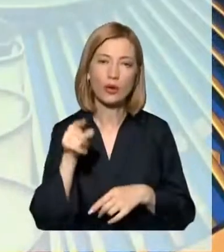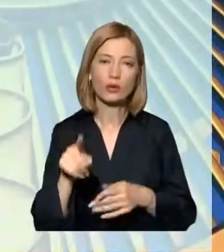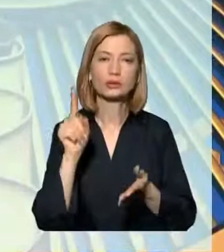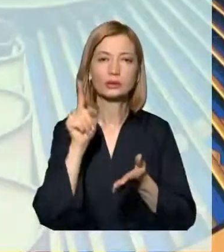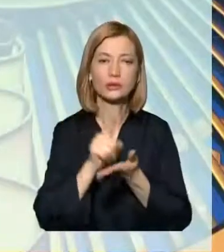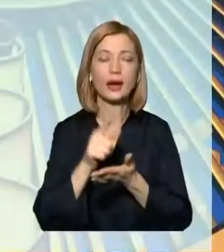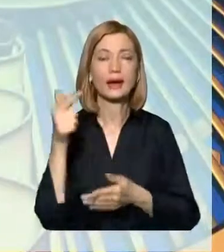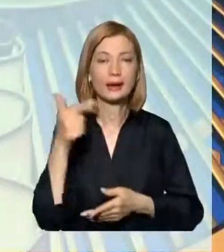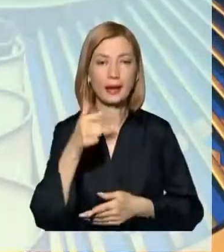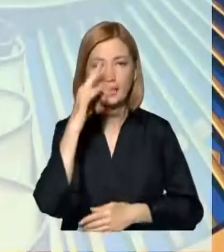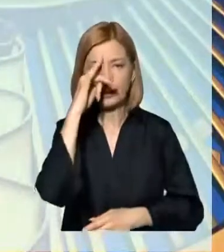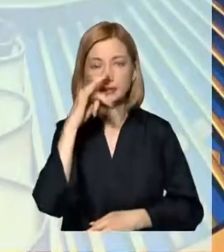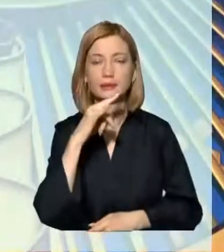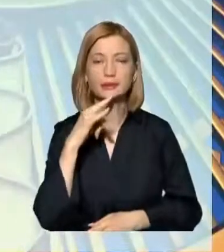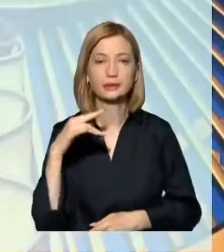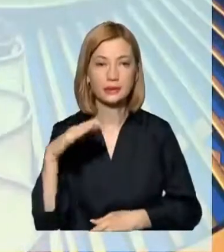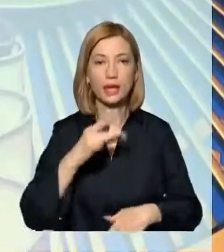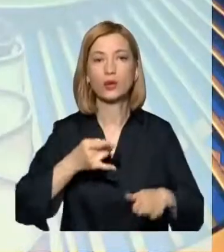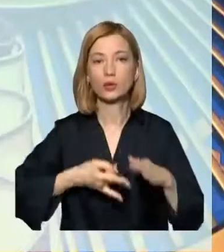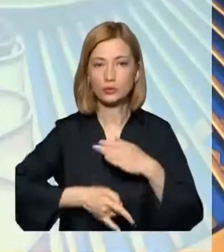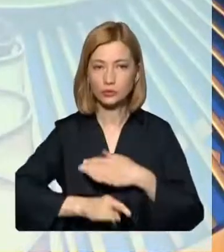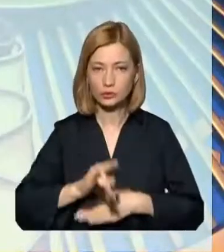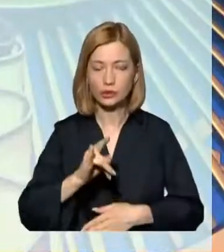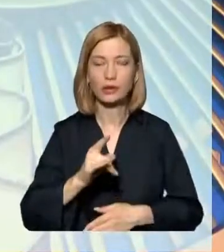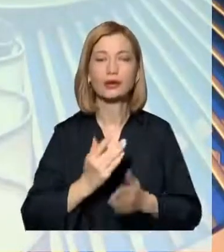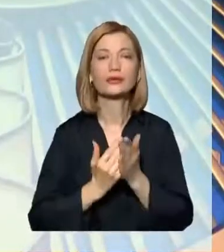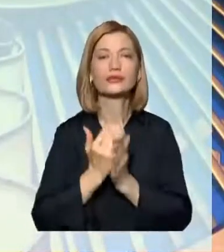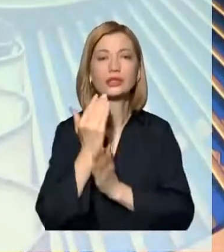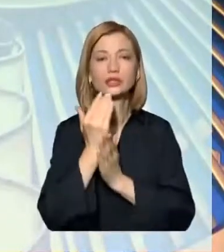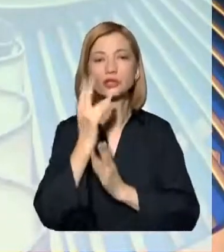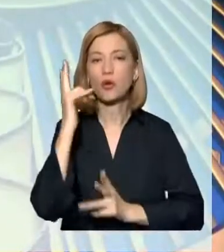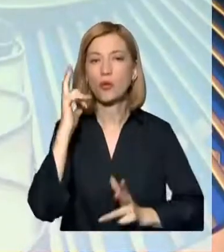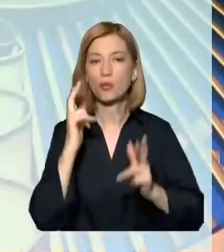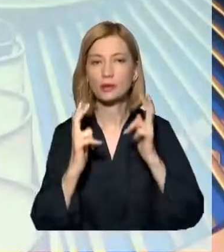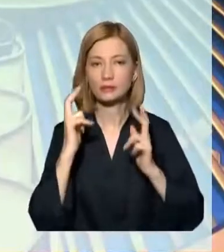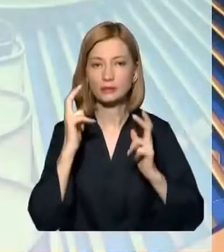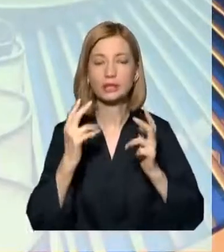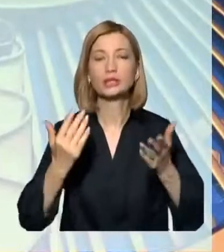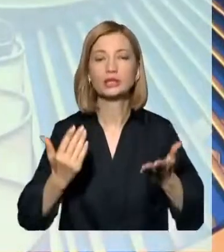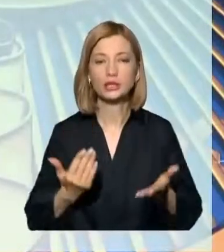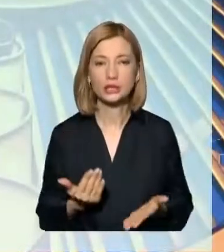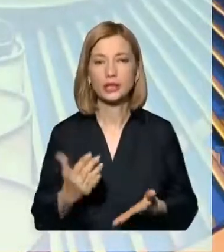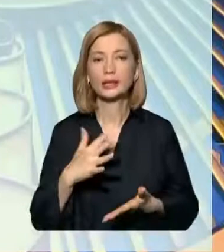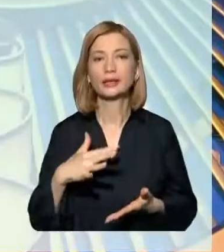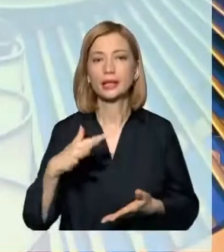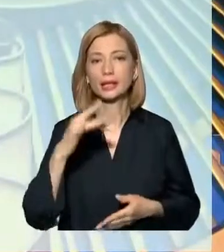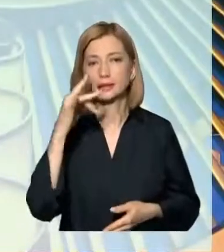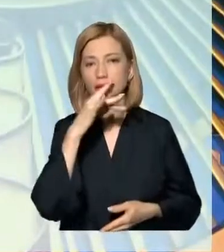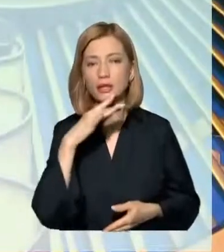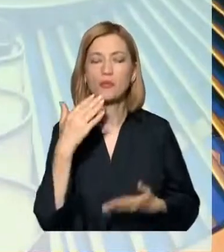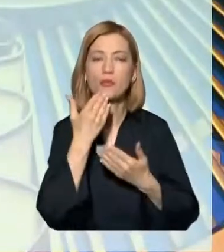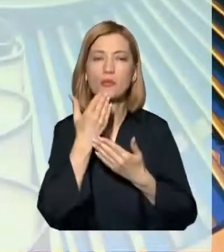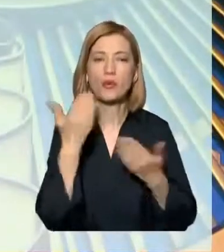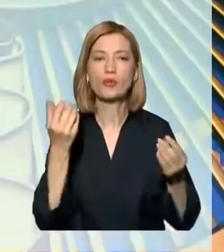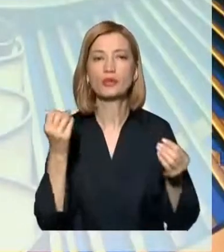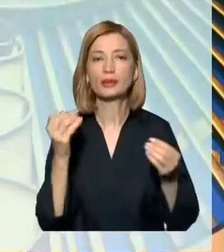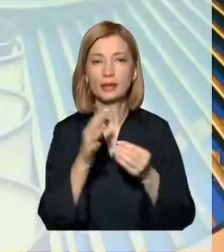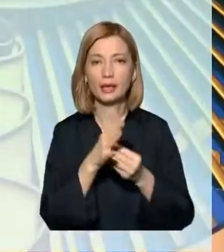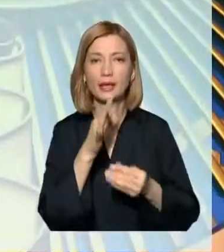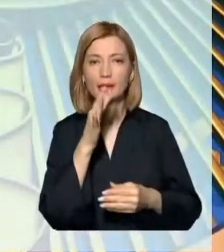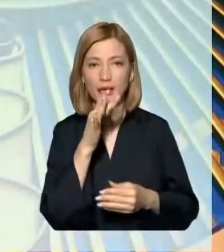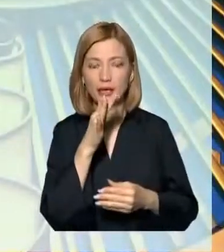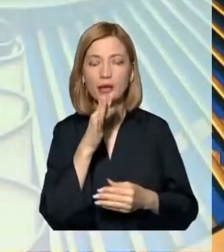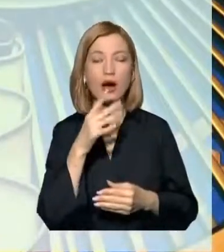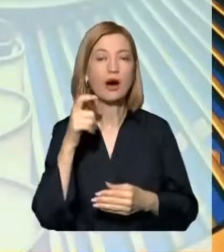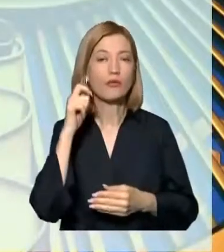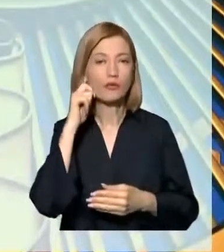быть гражданами Казахстана по рождению, иметь высшее образование и проживать на территории страны последние 15